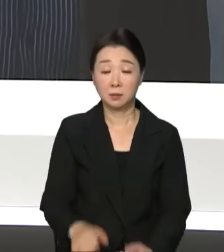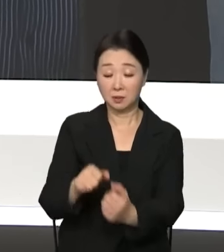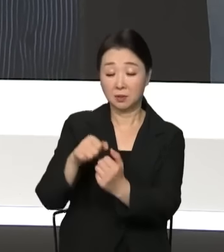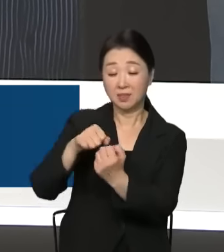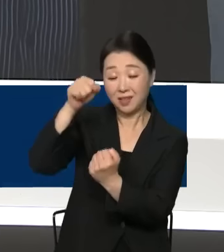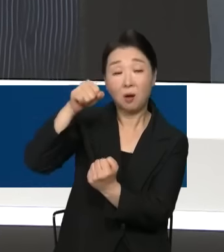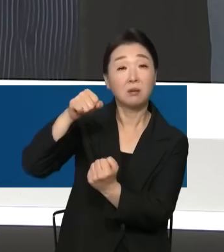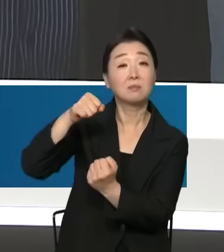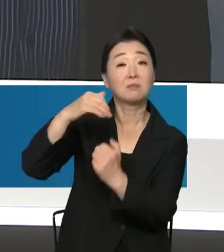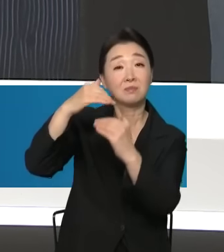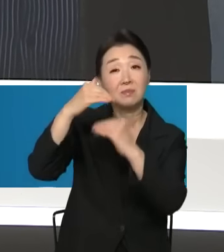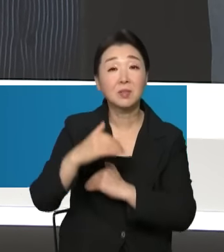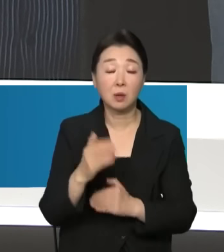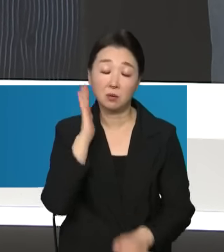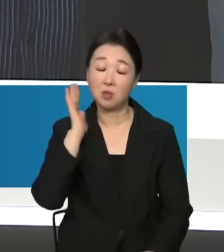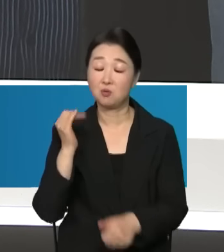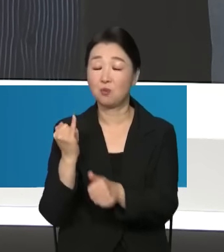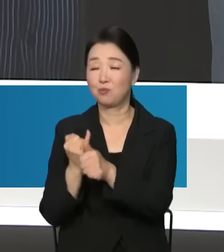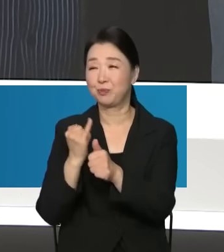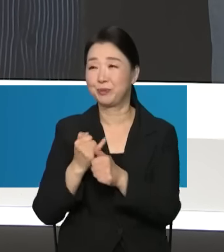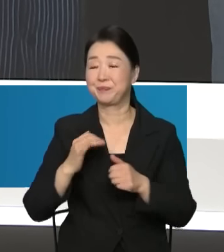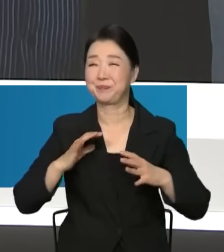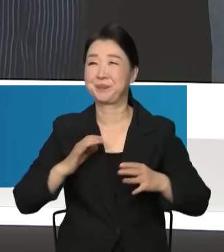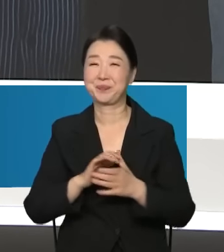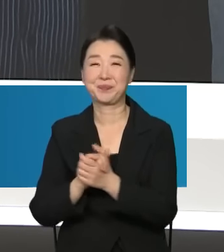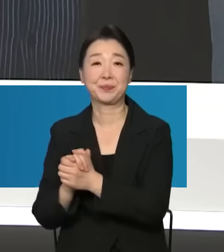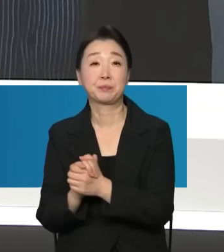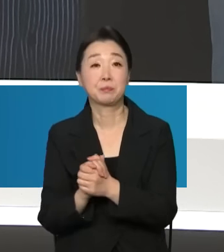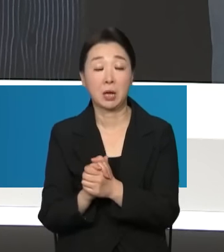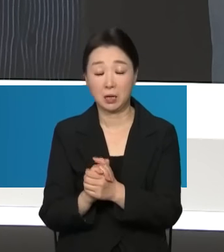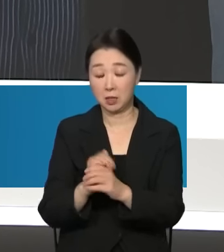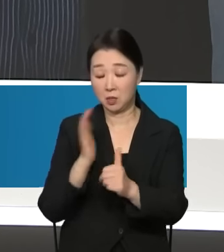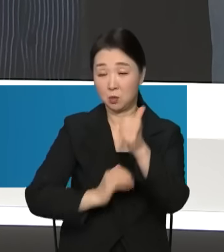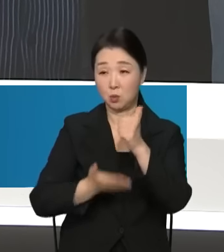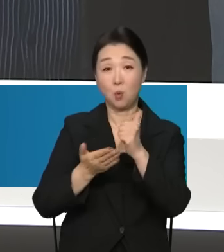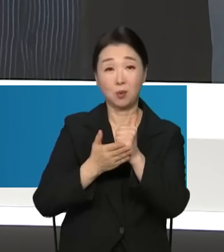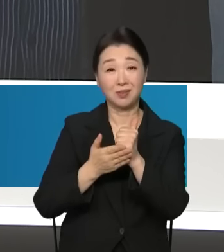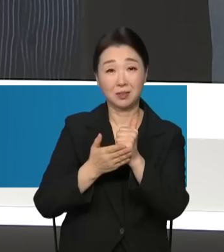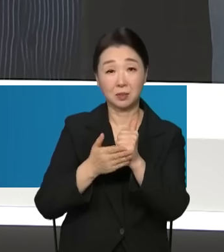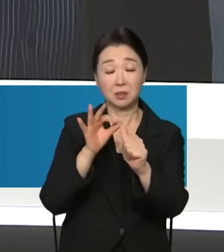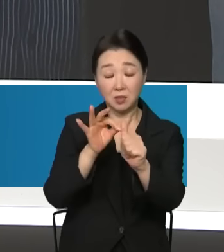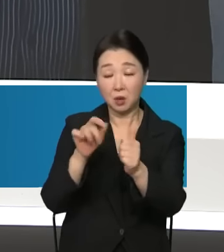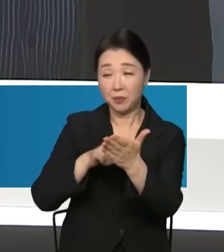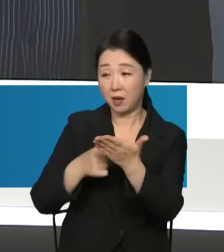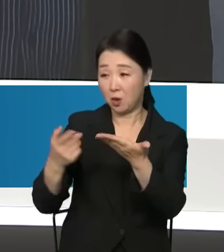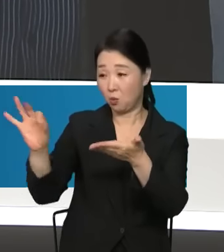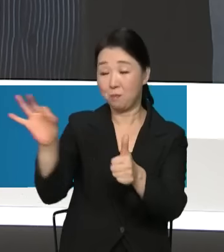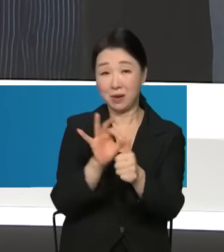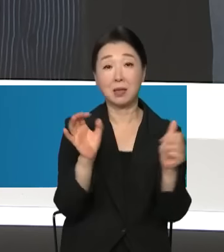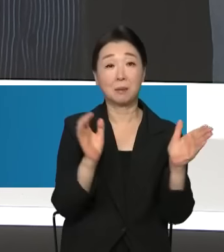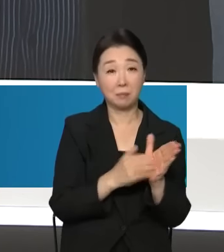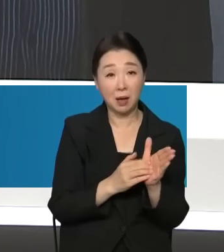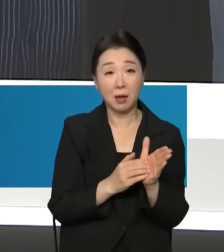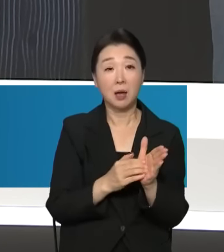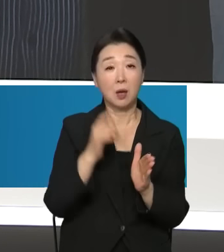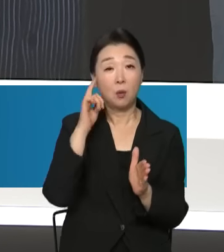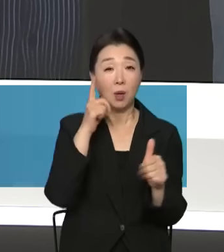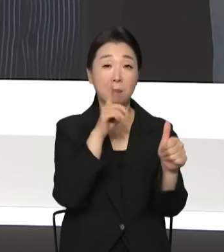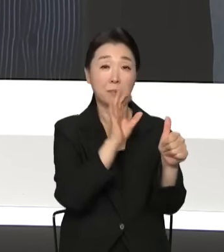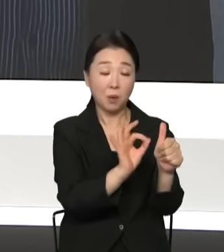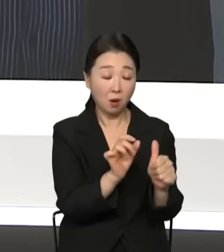씨가 대통령 부부와의 친분을 과시해 공천의 대가로 돈을 받았다고 적시했는데 명 씨에 대한 구속 여부는